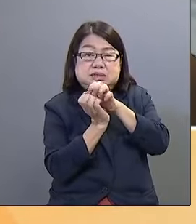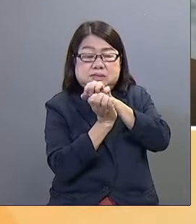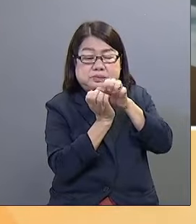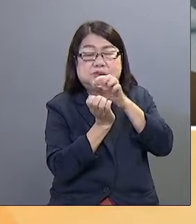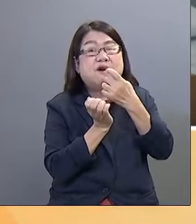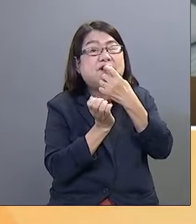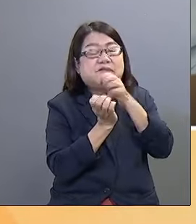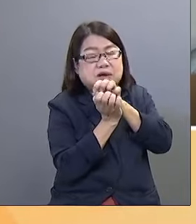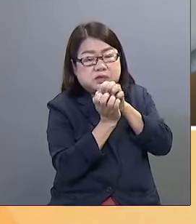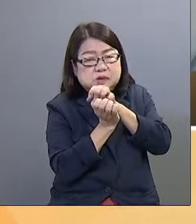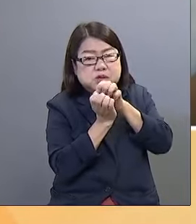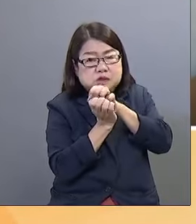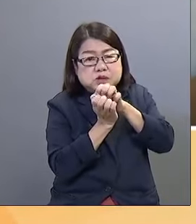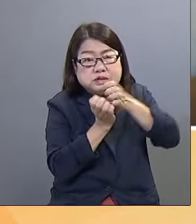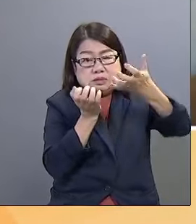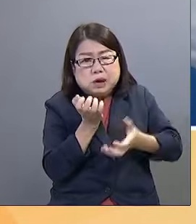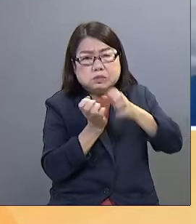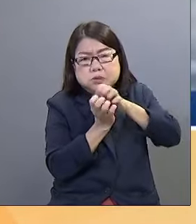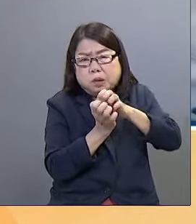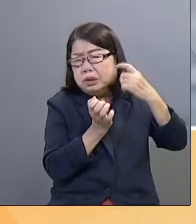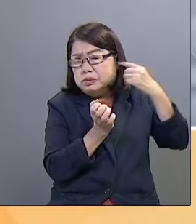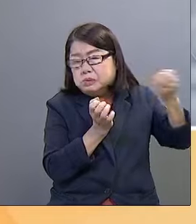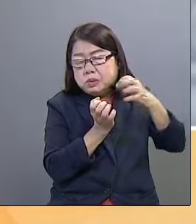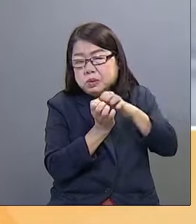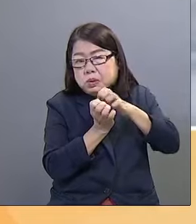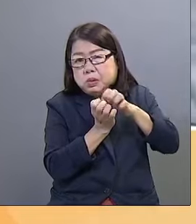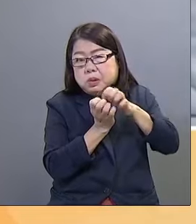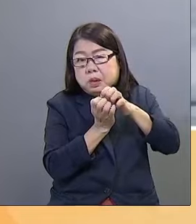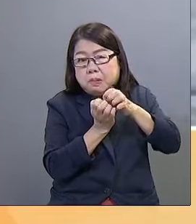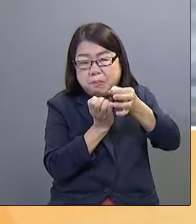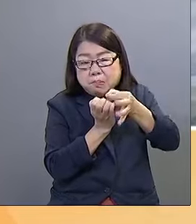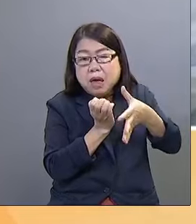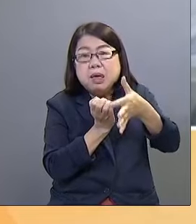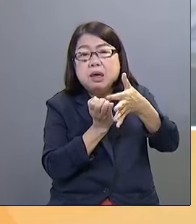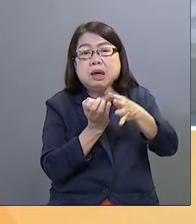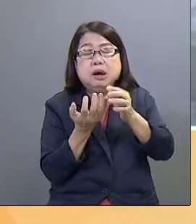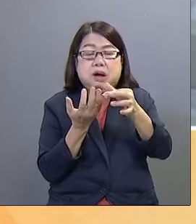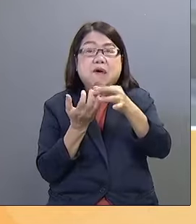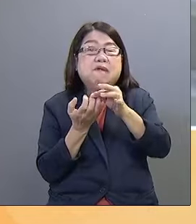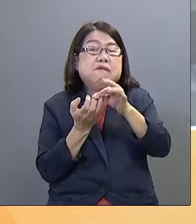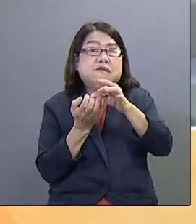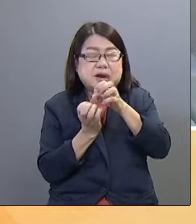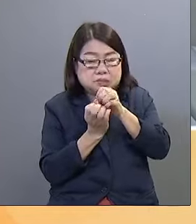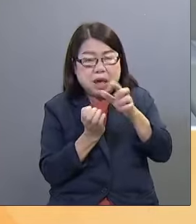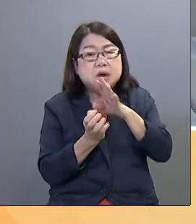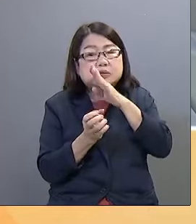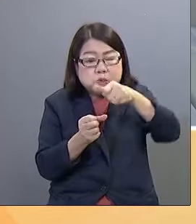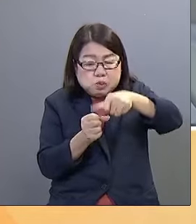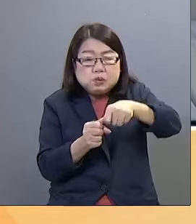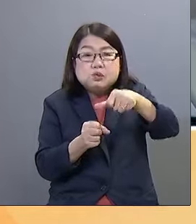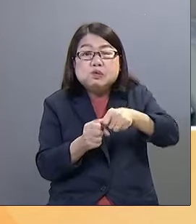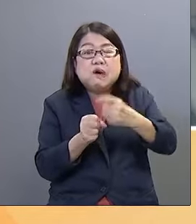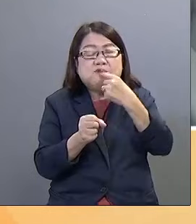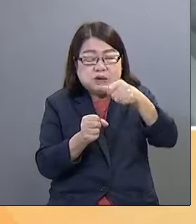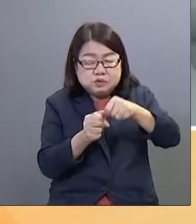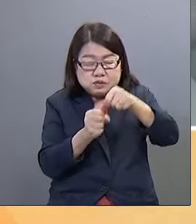จะตึกทแตกถ้ามวัสดณอุดหรือว่ามีการกรัณฝันถ้าเราเกาเดีวมาก karena